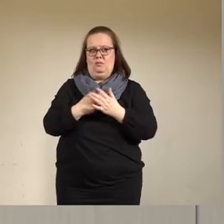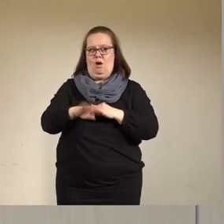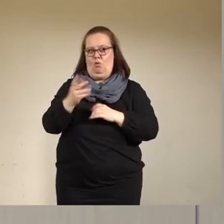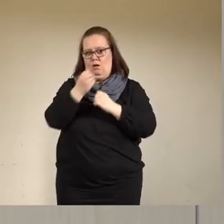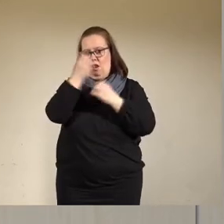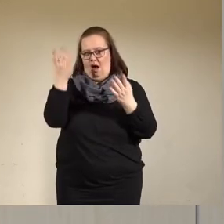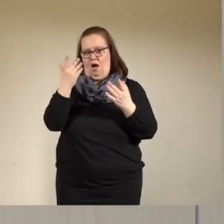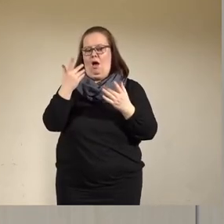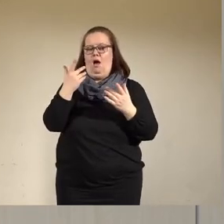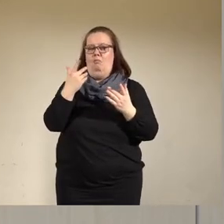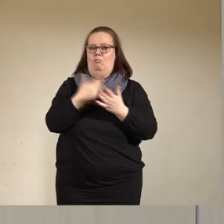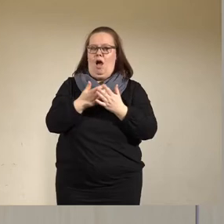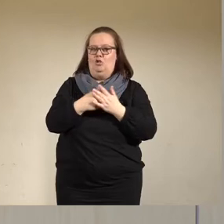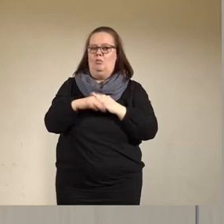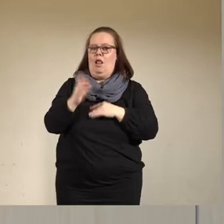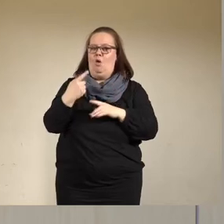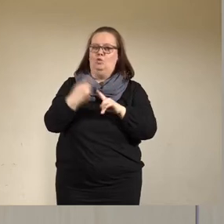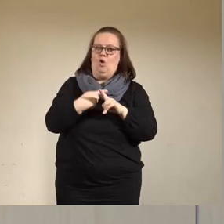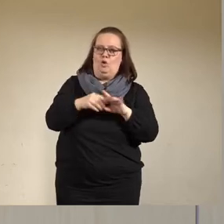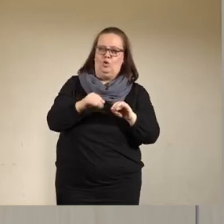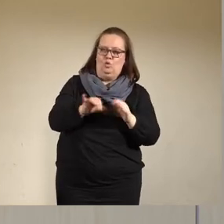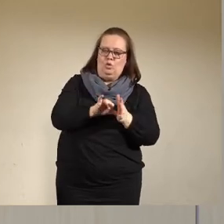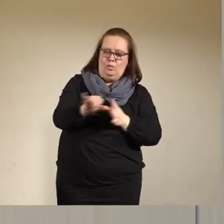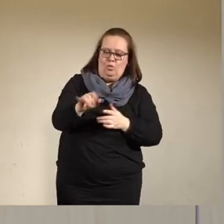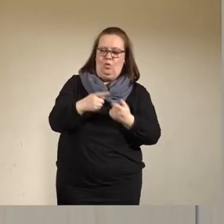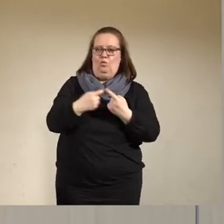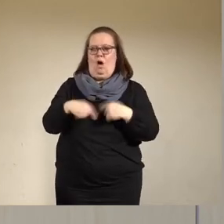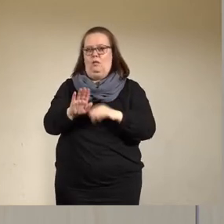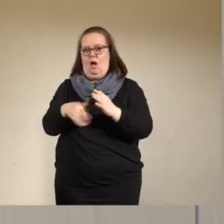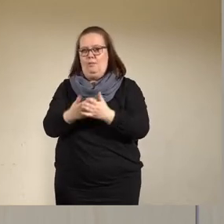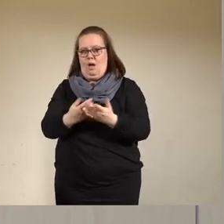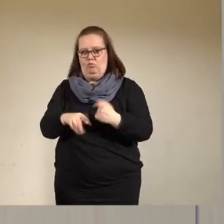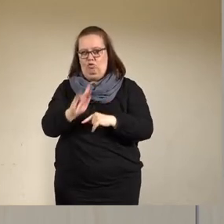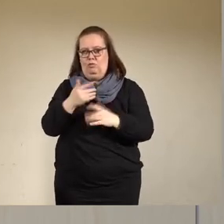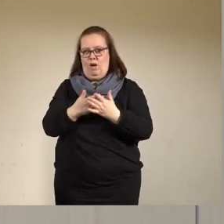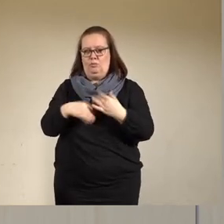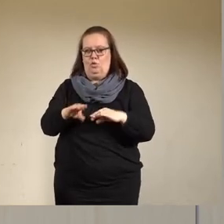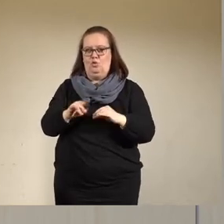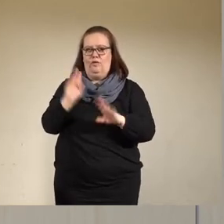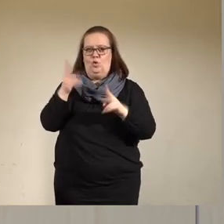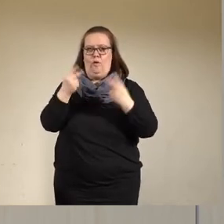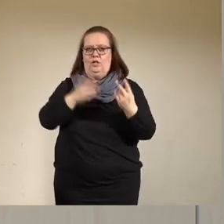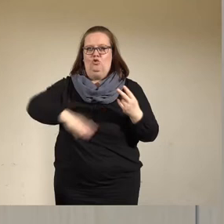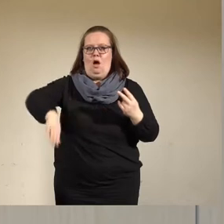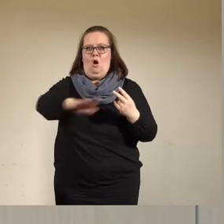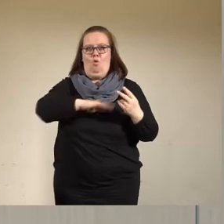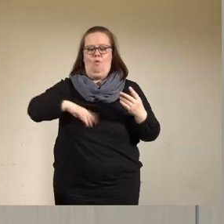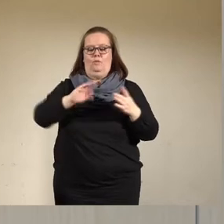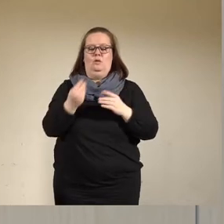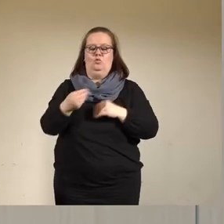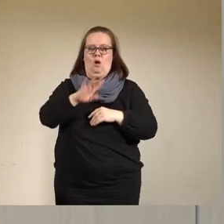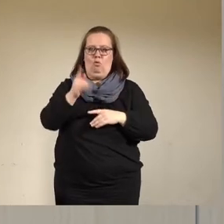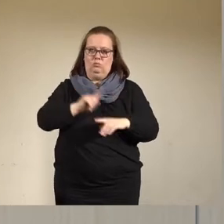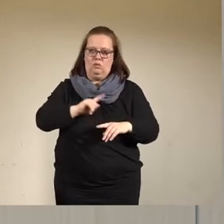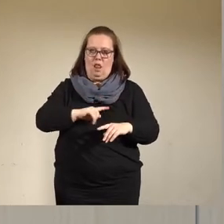gehört natürlich der Verzicht auf Sondernutzungsgebühren, andere Abgaben, die wir haben bei der Nutzung von öffentlichen Räumen. Da stellen